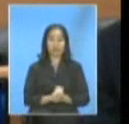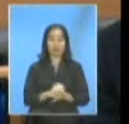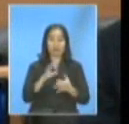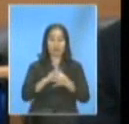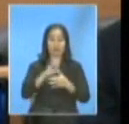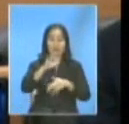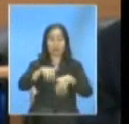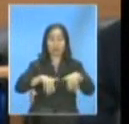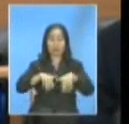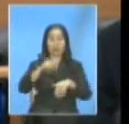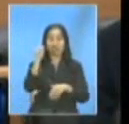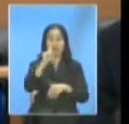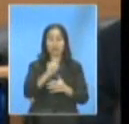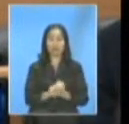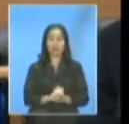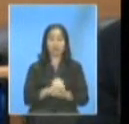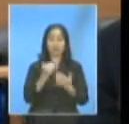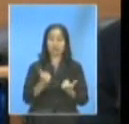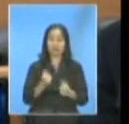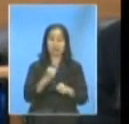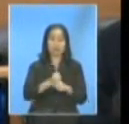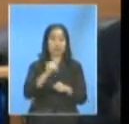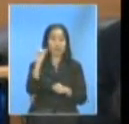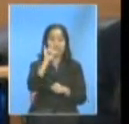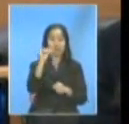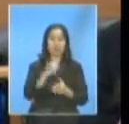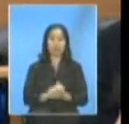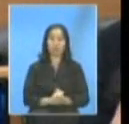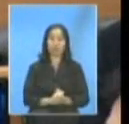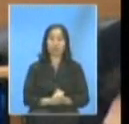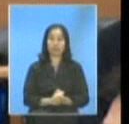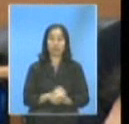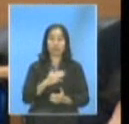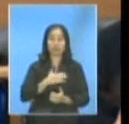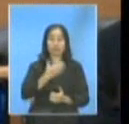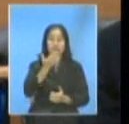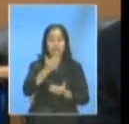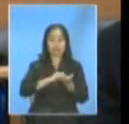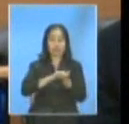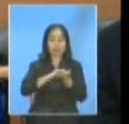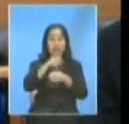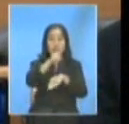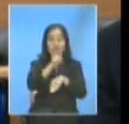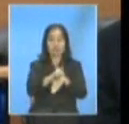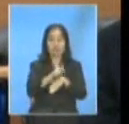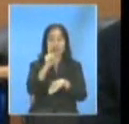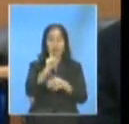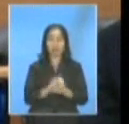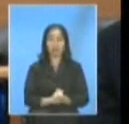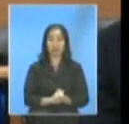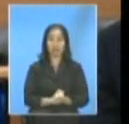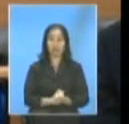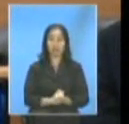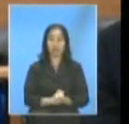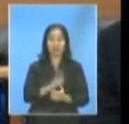องนี่มันไม่มีครับท่านประธานผมขออนุญาตท่านประธานยกคำพูด